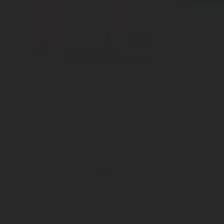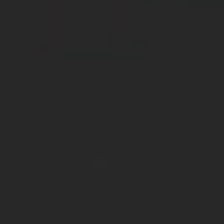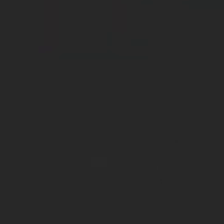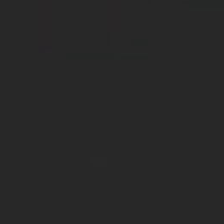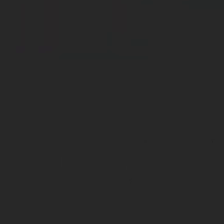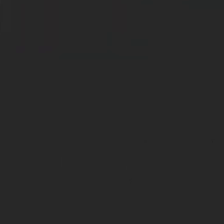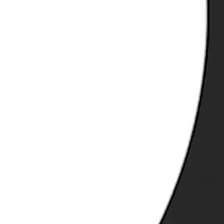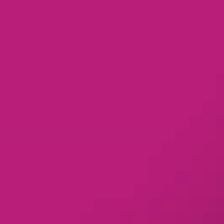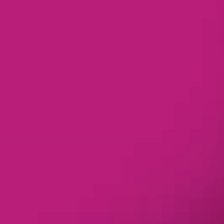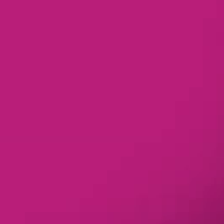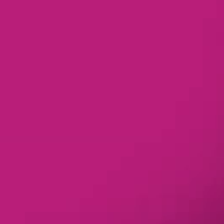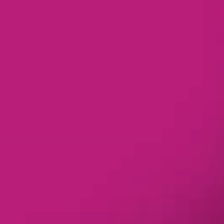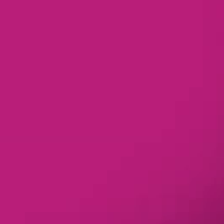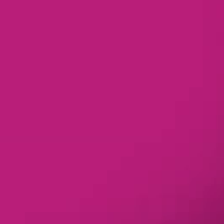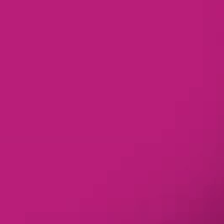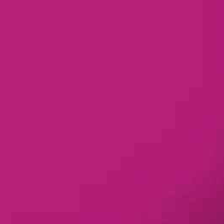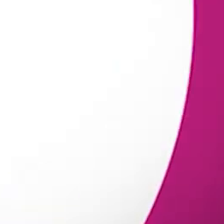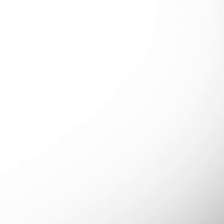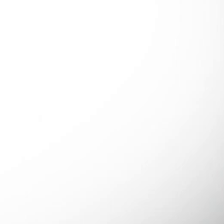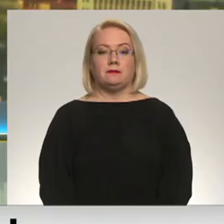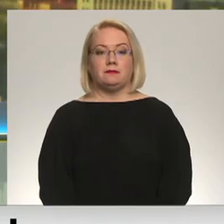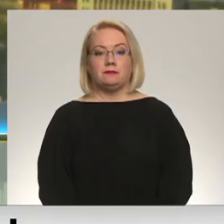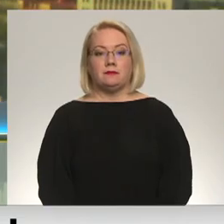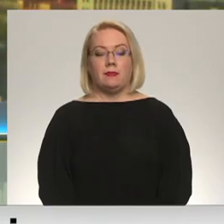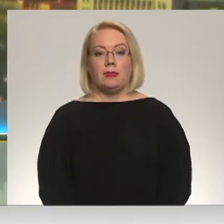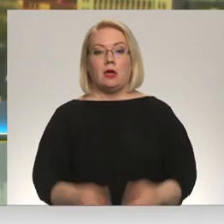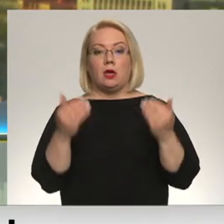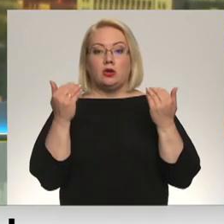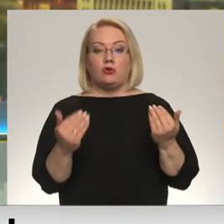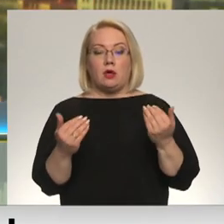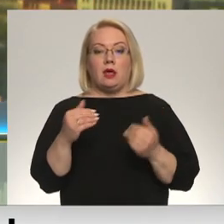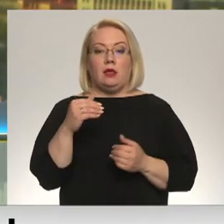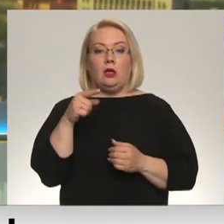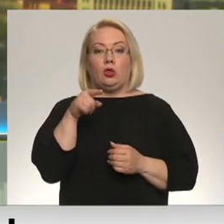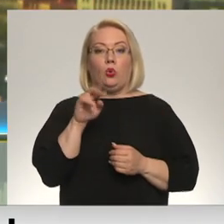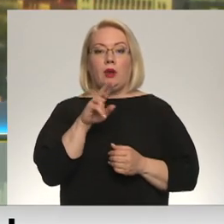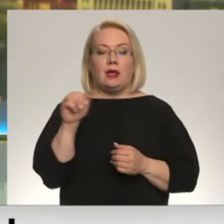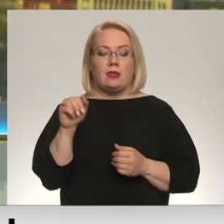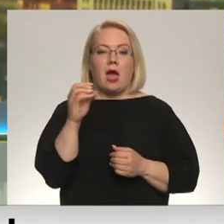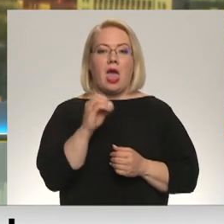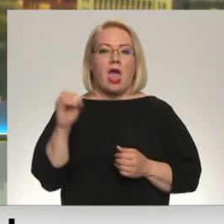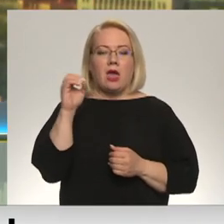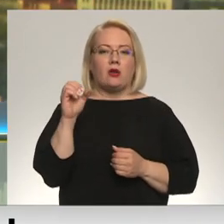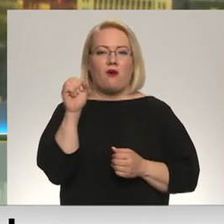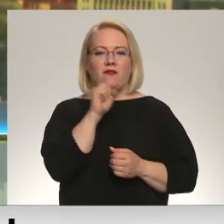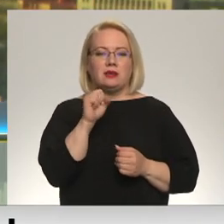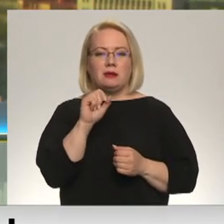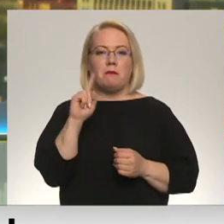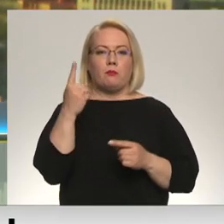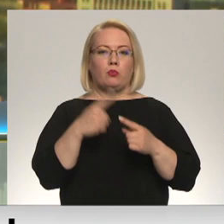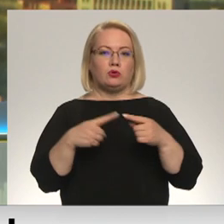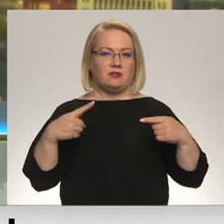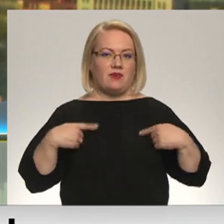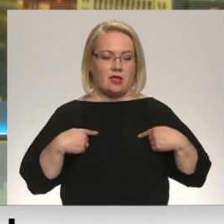Re, viss ēters ir te! Šovakar Turīnā Eirovīzijas dziesmu konkursa pirmais pusfināls, kur